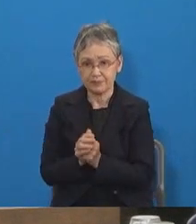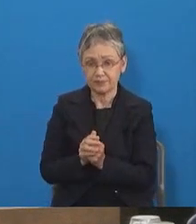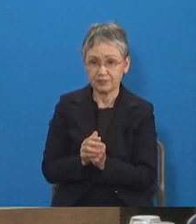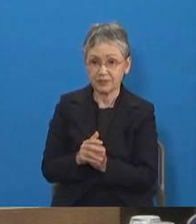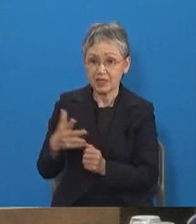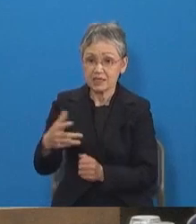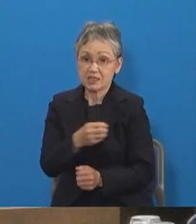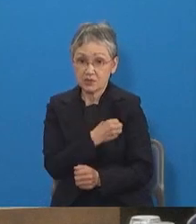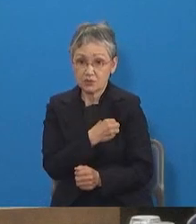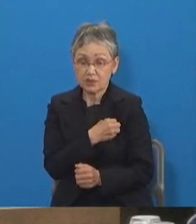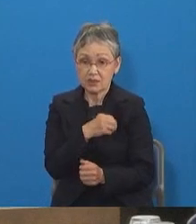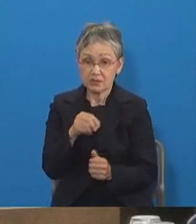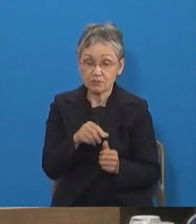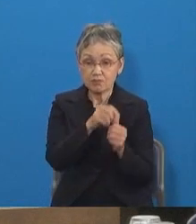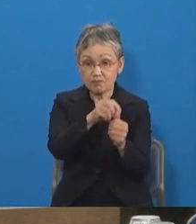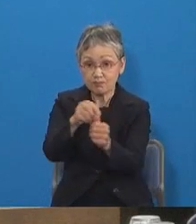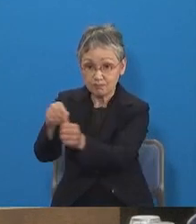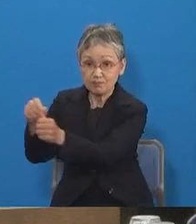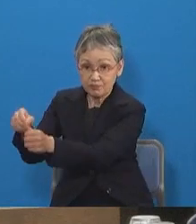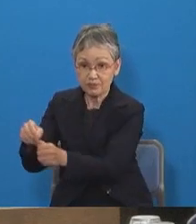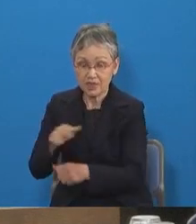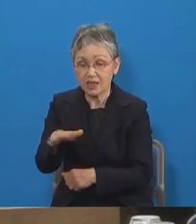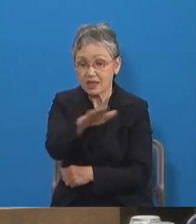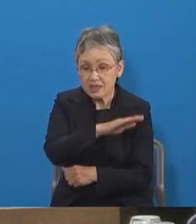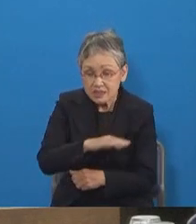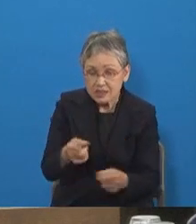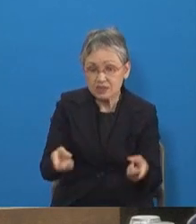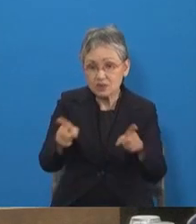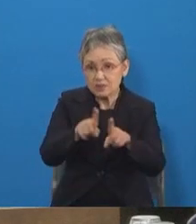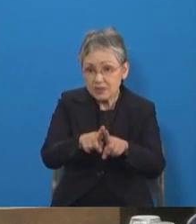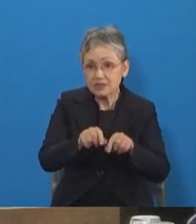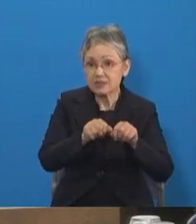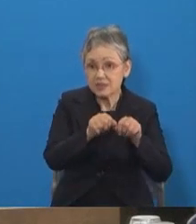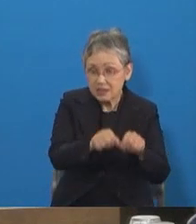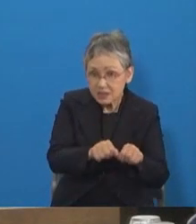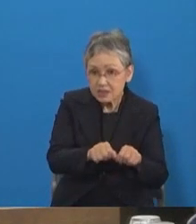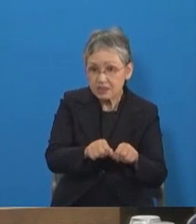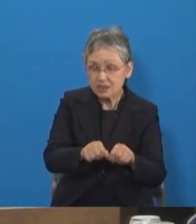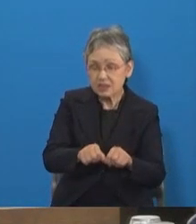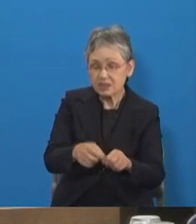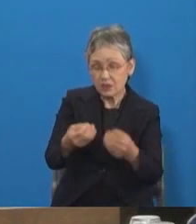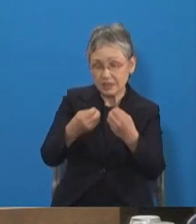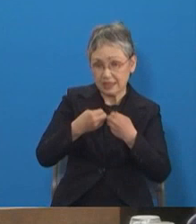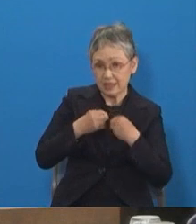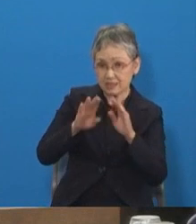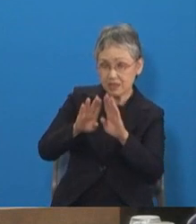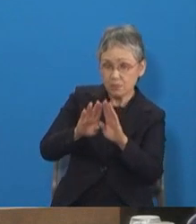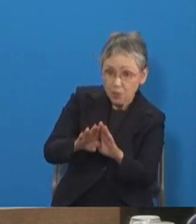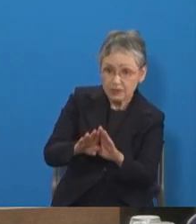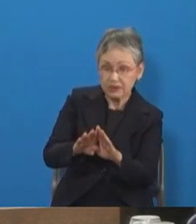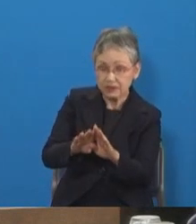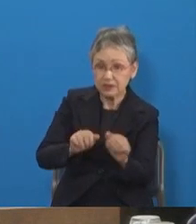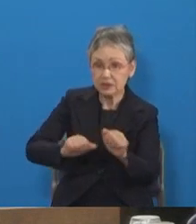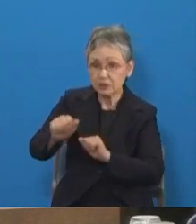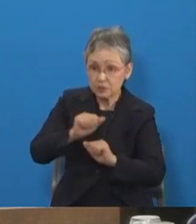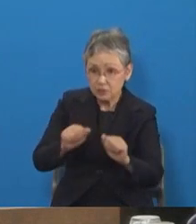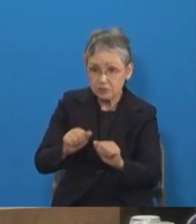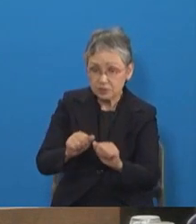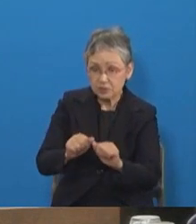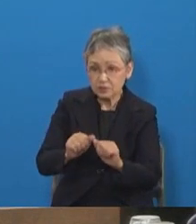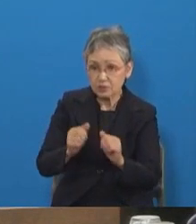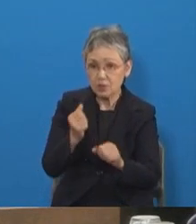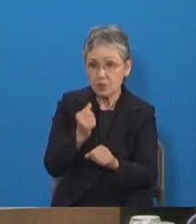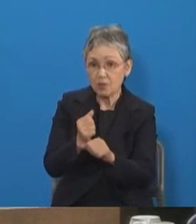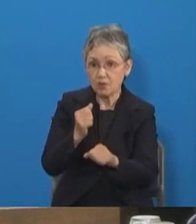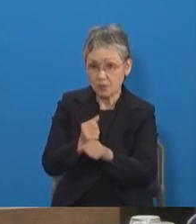避難所等に配置し、地域の皆様と共に感染防止に取り組む体制を新たに構築しました。こうした市の